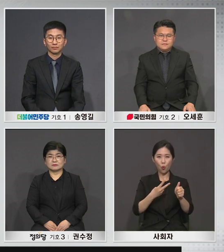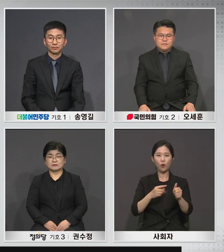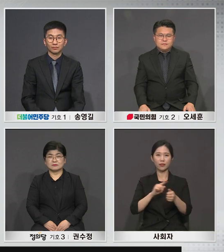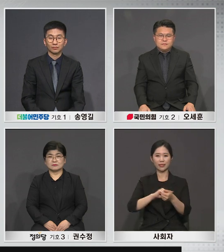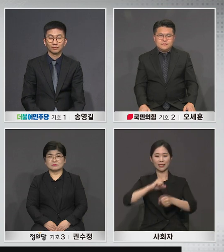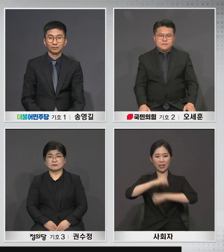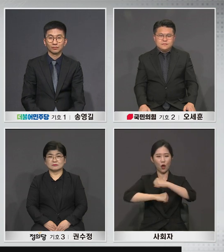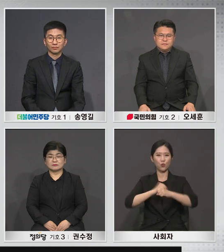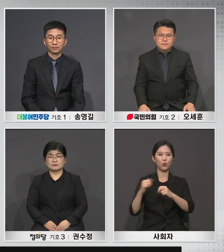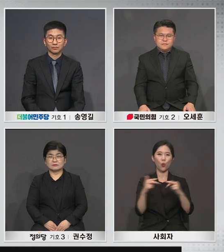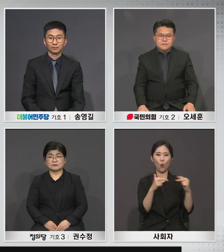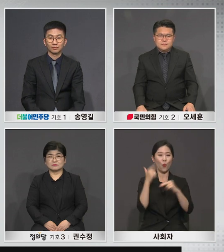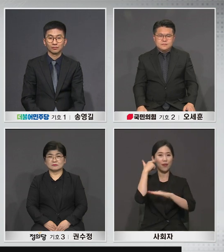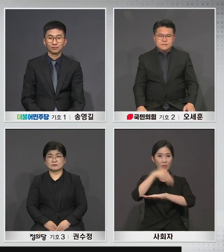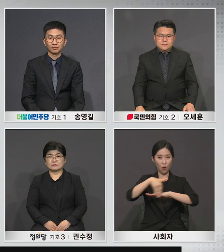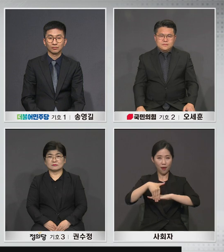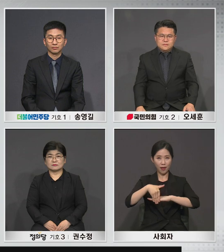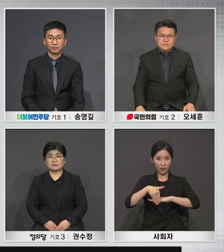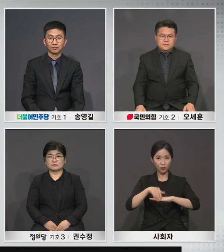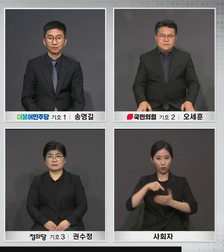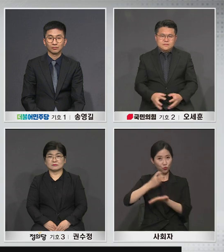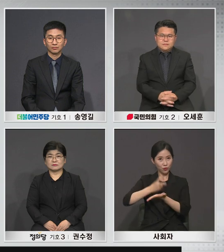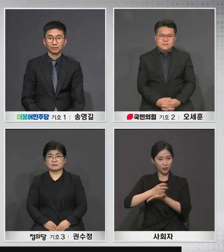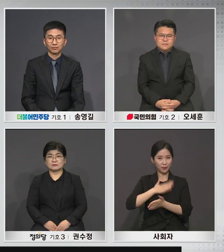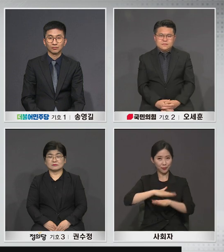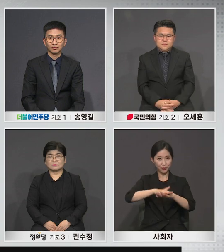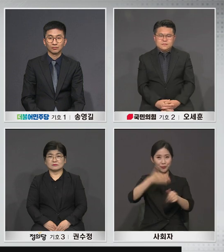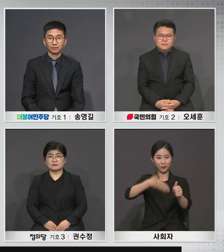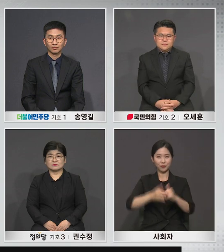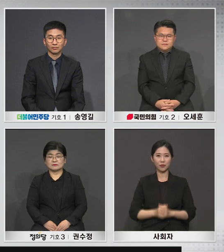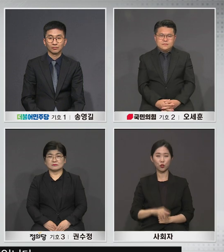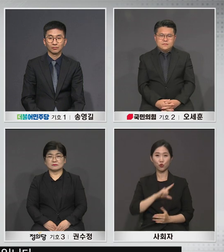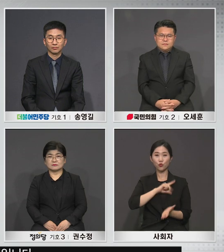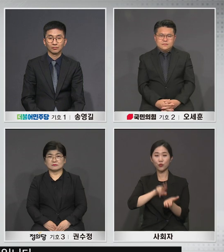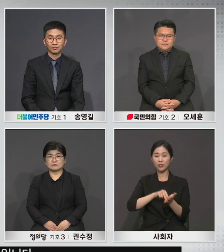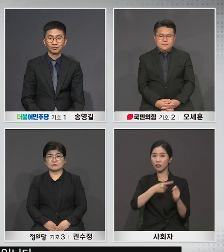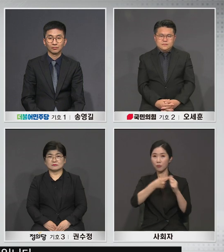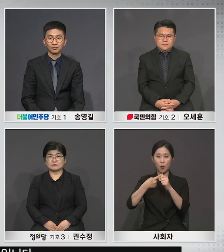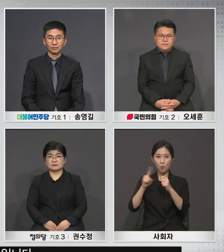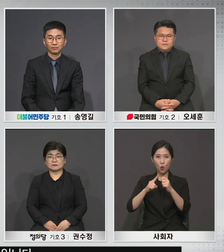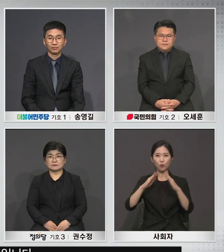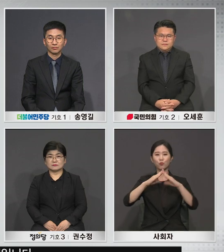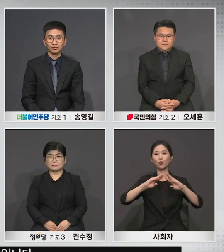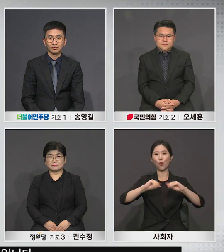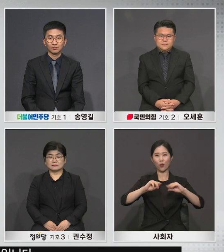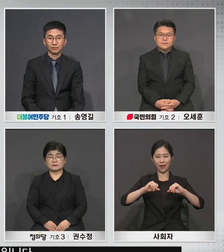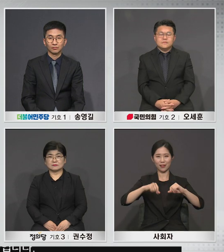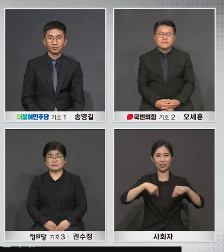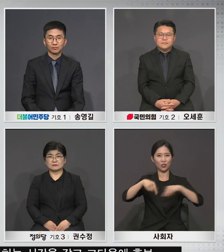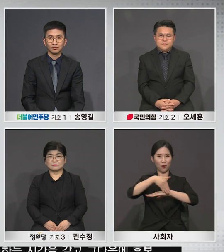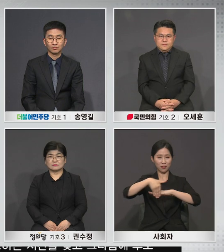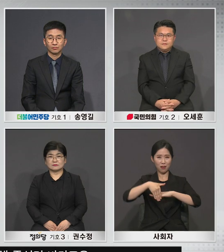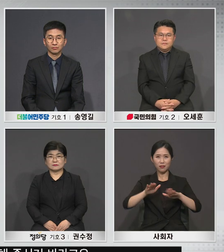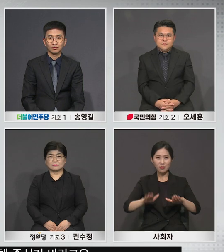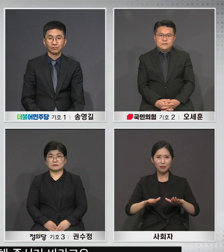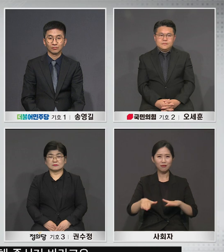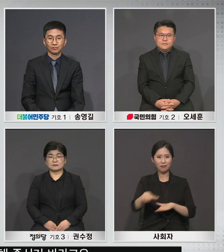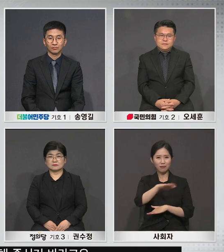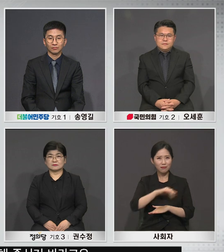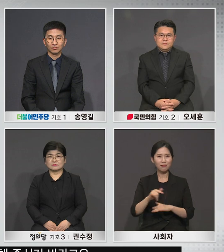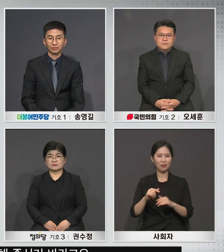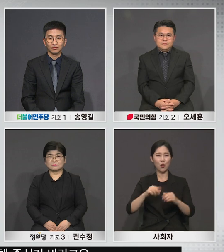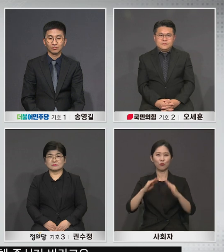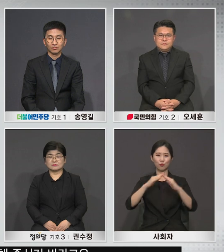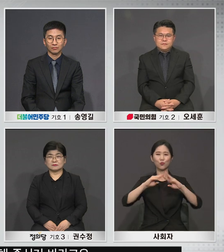때문에요. 잘 룰에 대해 숙지해 주시기 바라고요. 첫 번째 주제 부동산 정책입니다. 지금 많은 분들이 또 계속 부동산 정책 얘기해 주고